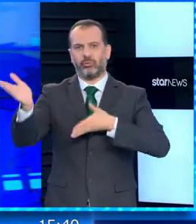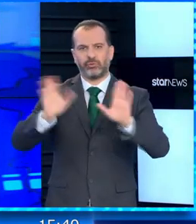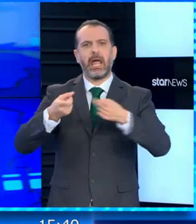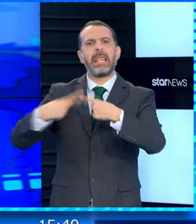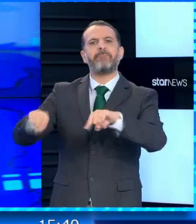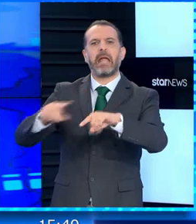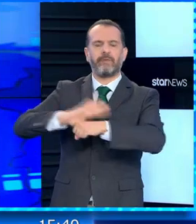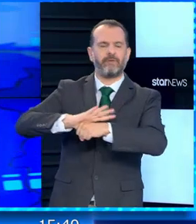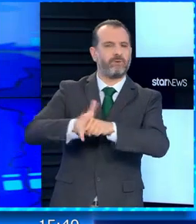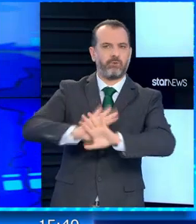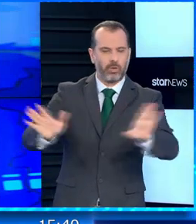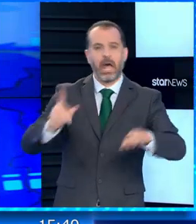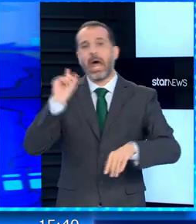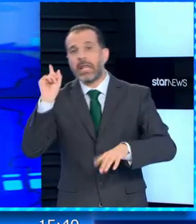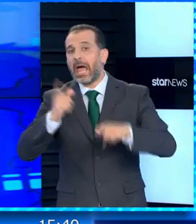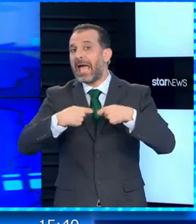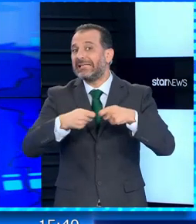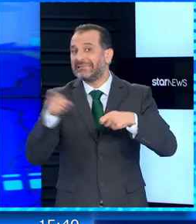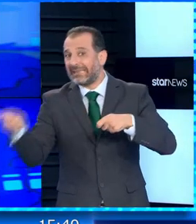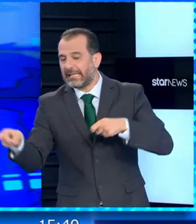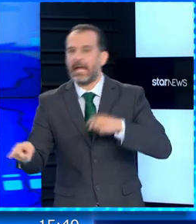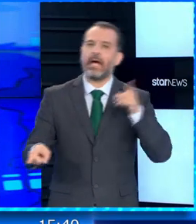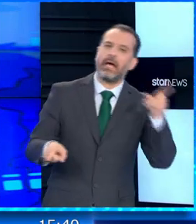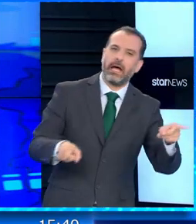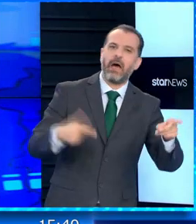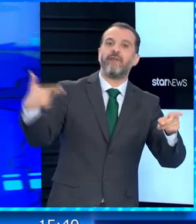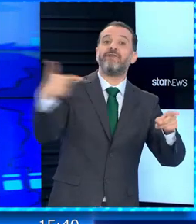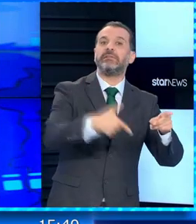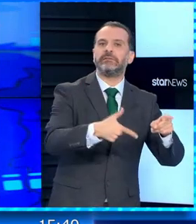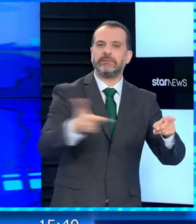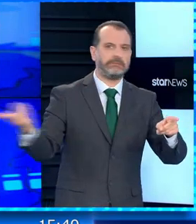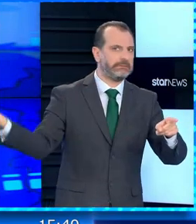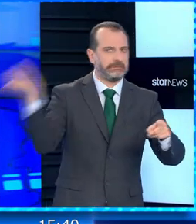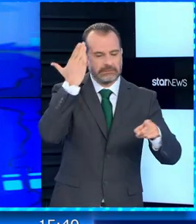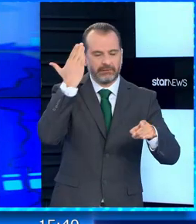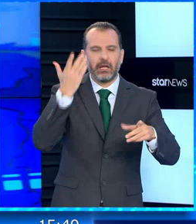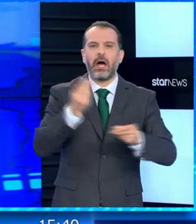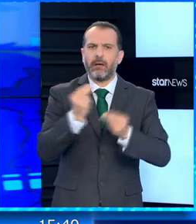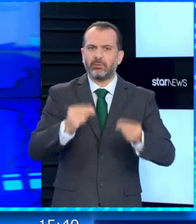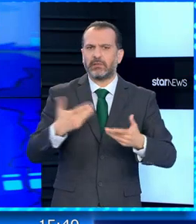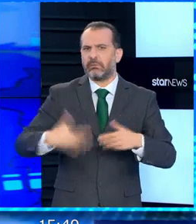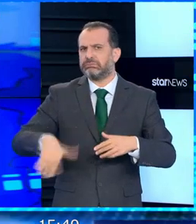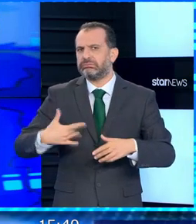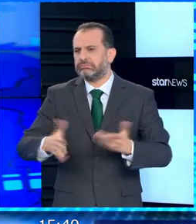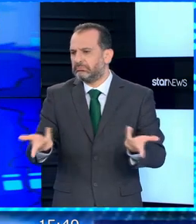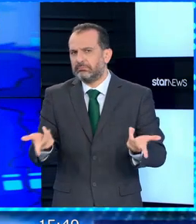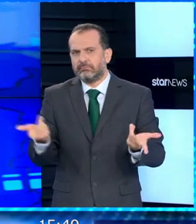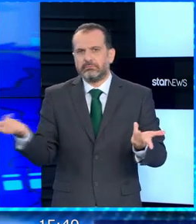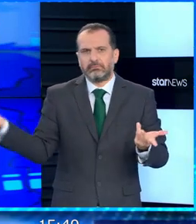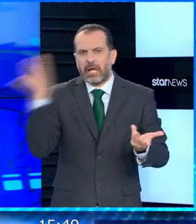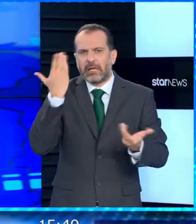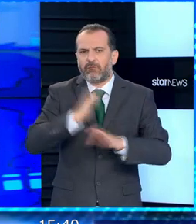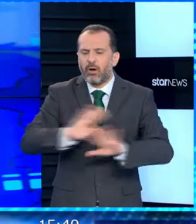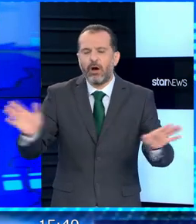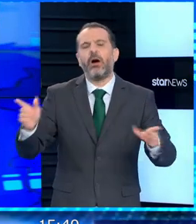Ωστόσο, οι τιμές στα ακτοπλοϊκά αλλά και στα καύσιμα φέρνουν πονοκέφαλο με το καλημέρο των διακοπών. Ο Γιώργος Σαραντάκος είναι στον